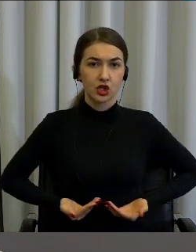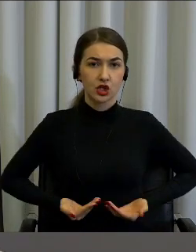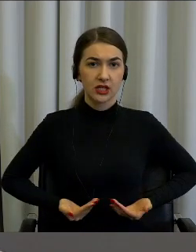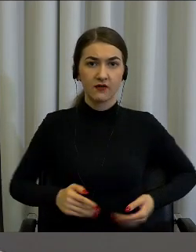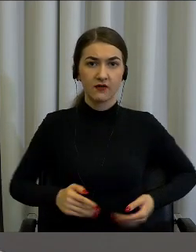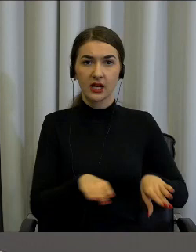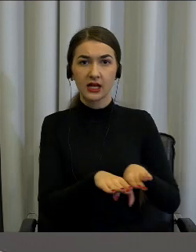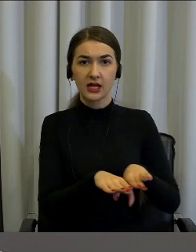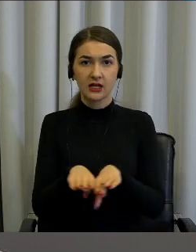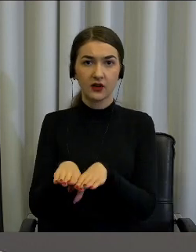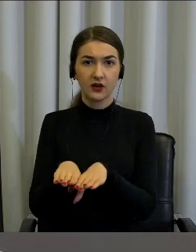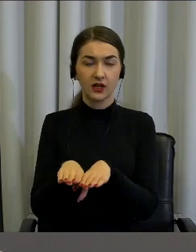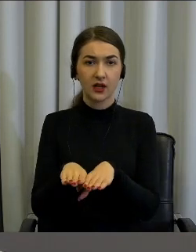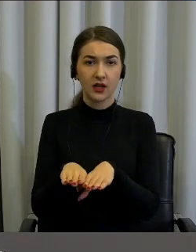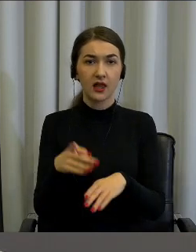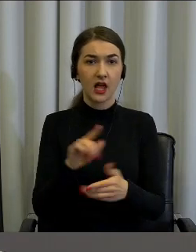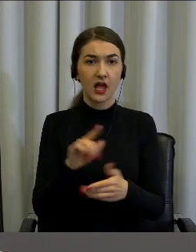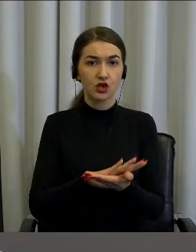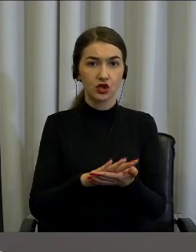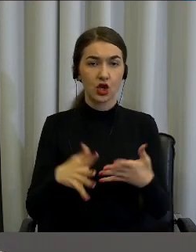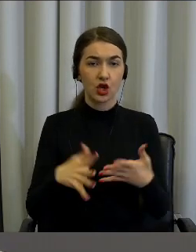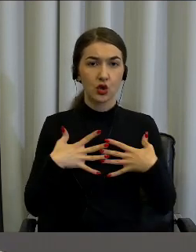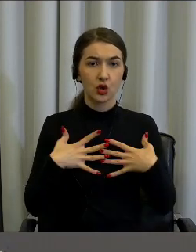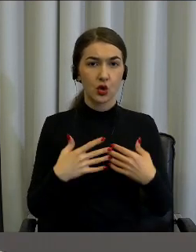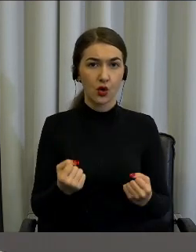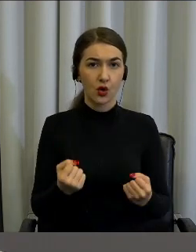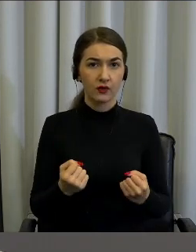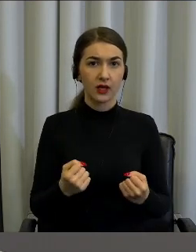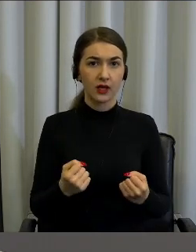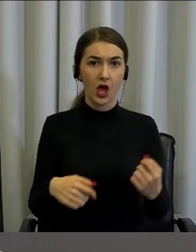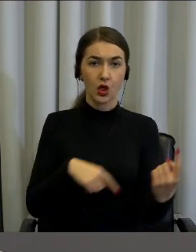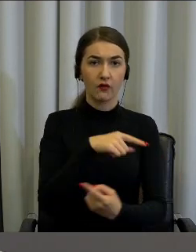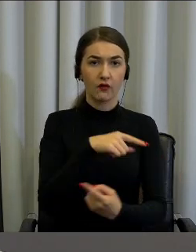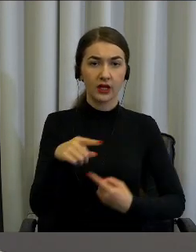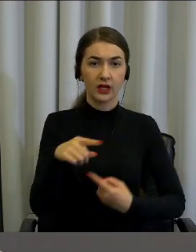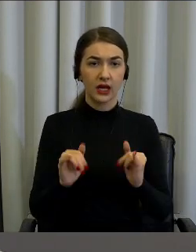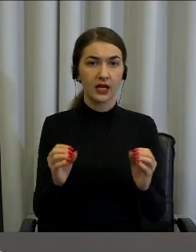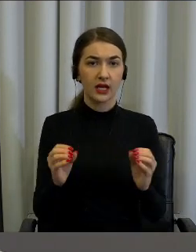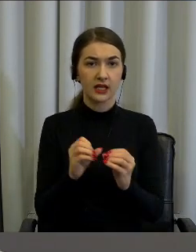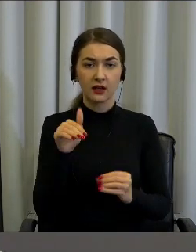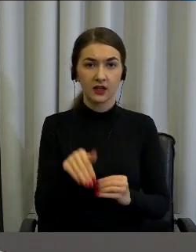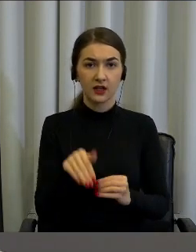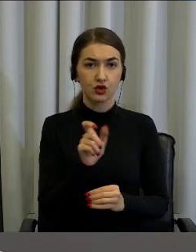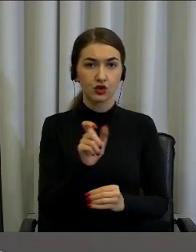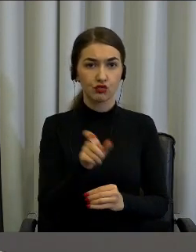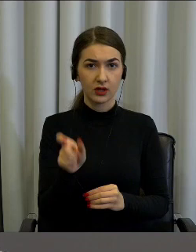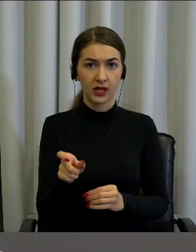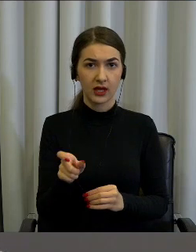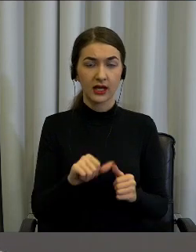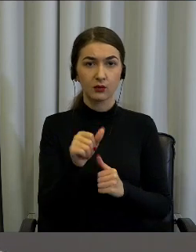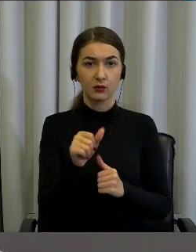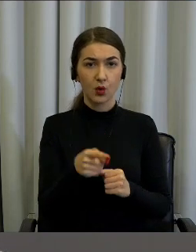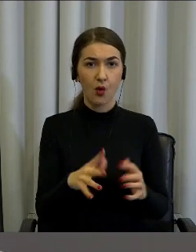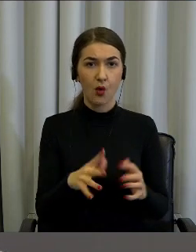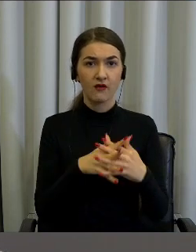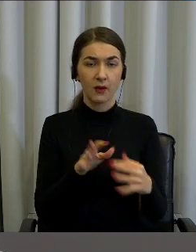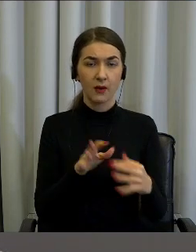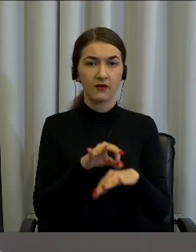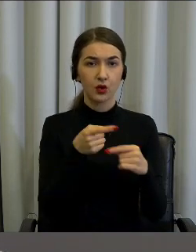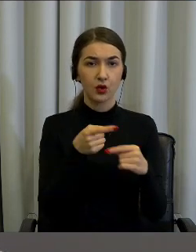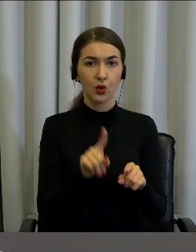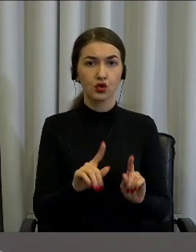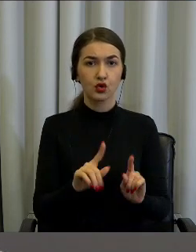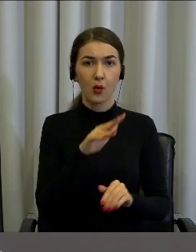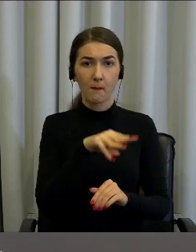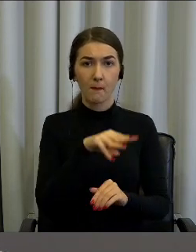рівень та чисте здорове та стале довкілля для десятків тисяч людей крім того війна призвела до того що мільйони